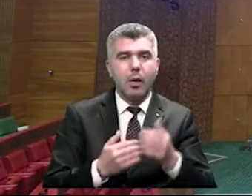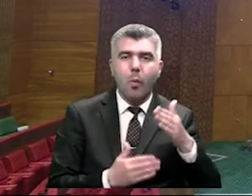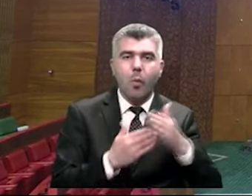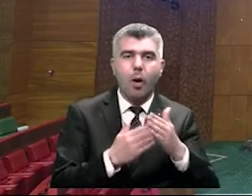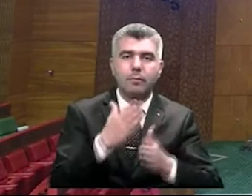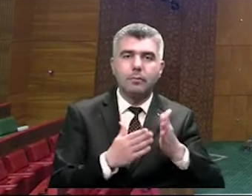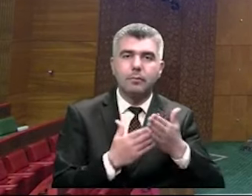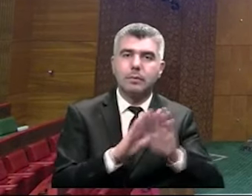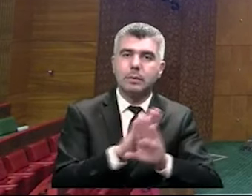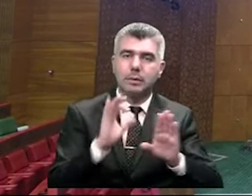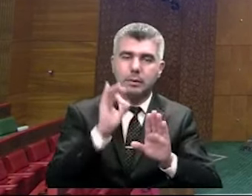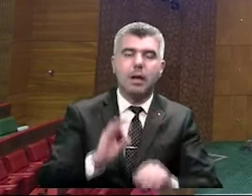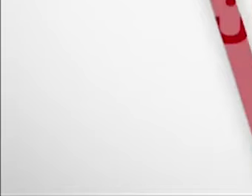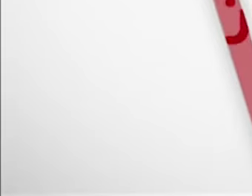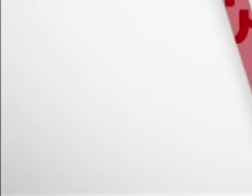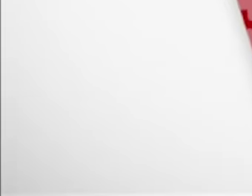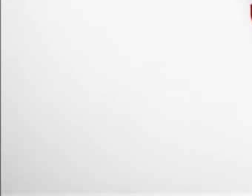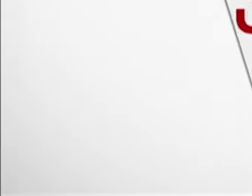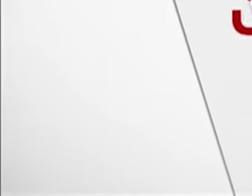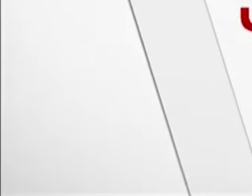رفع الجلسه مباشره